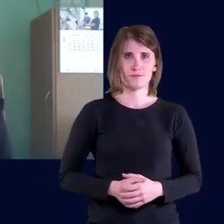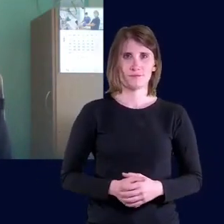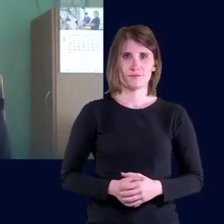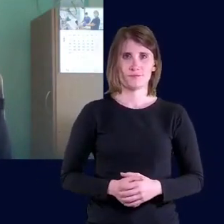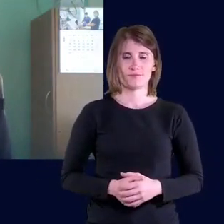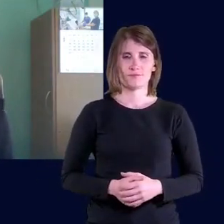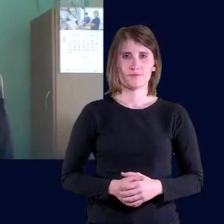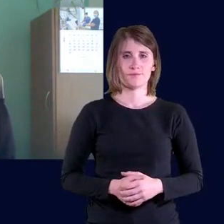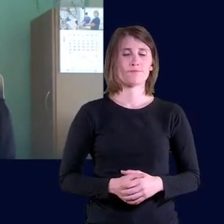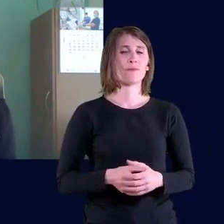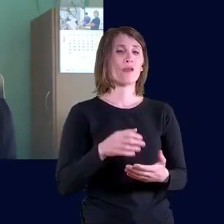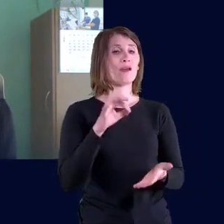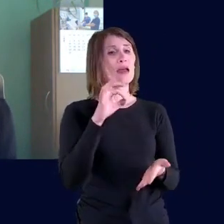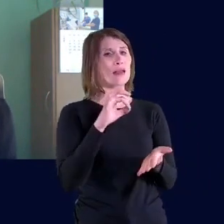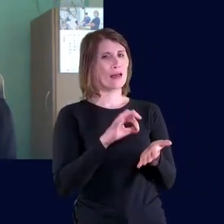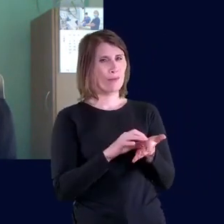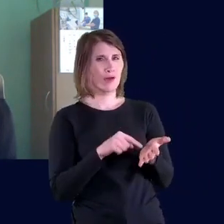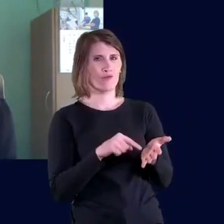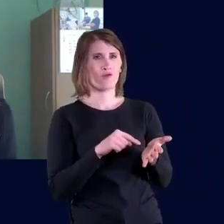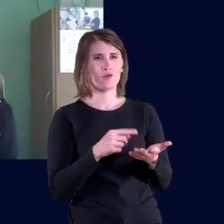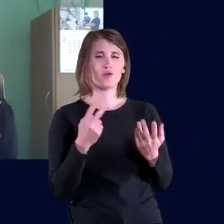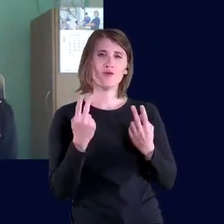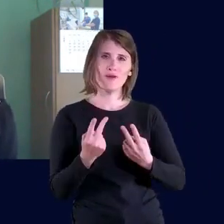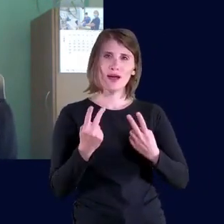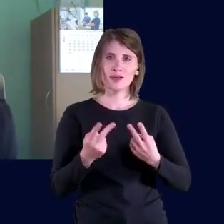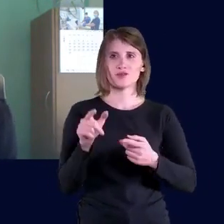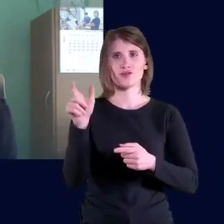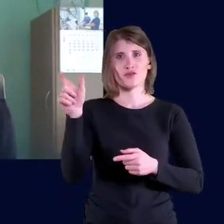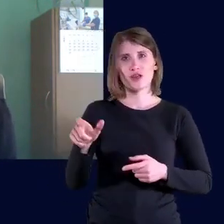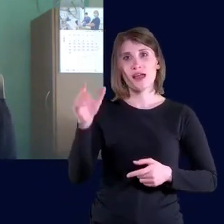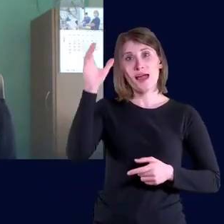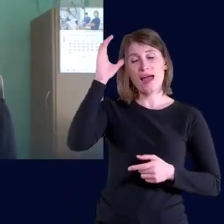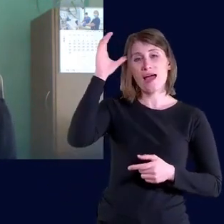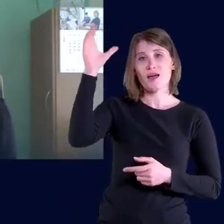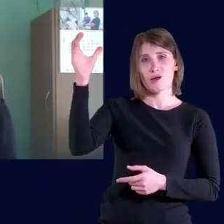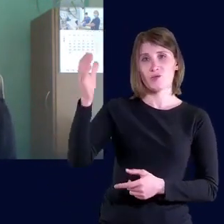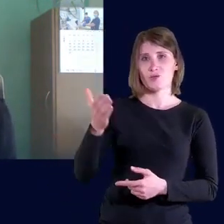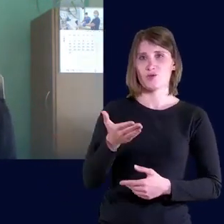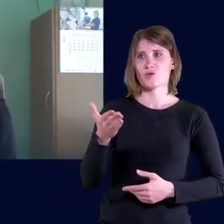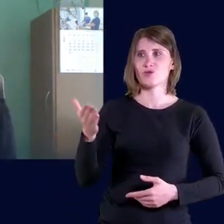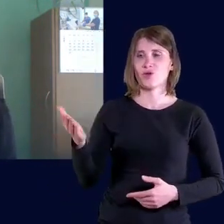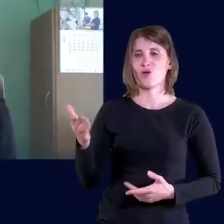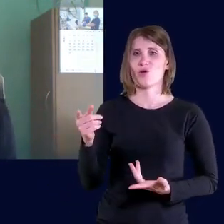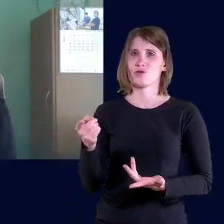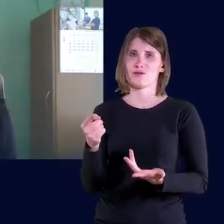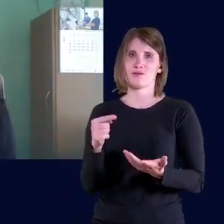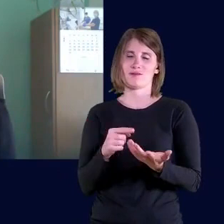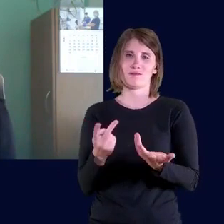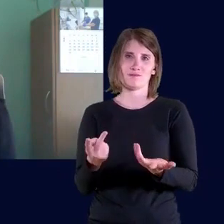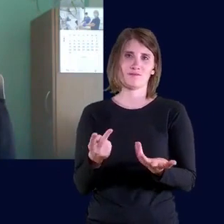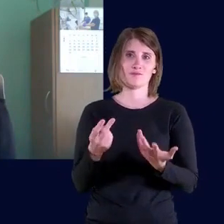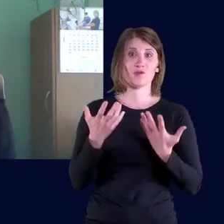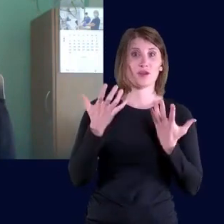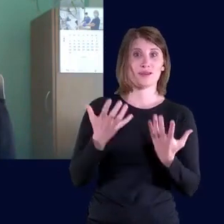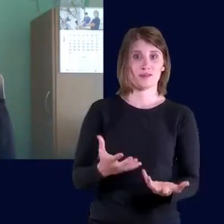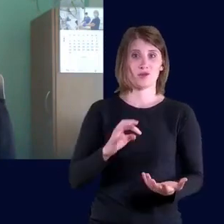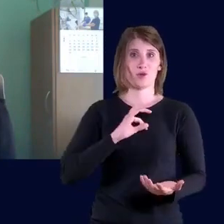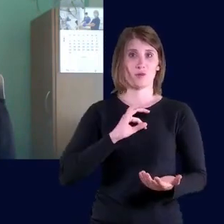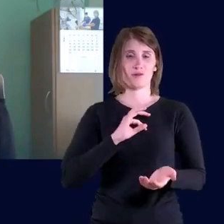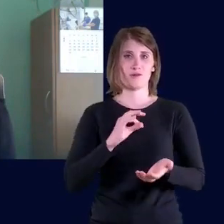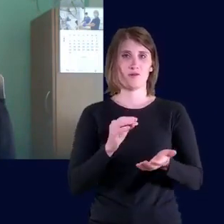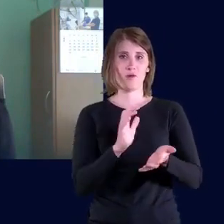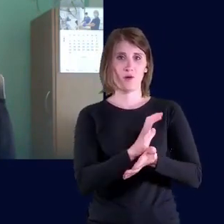to na pewno to jest też duża rola autorów którzy tak naprawdę od nich zależy czy chcą te publikacje